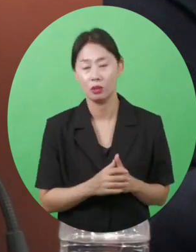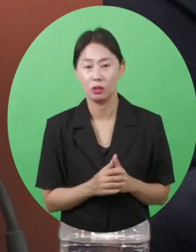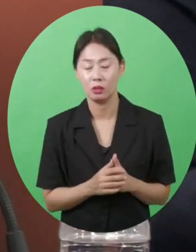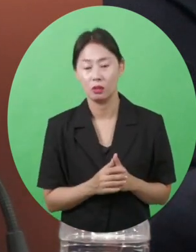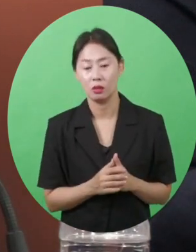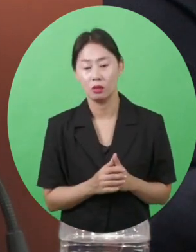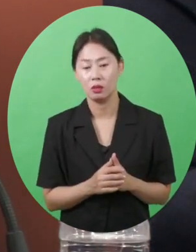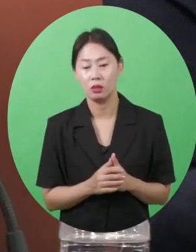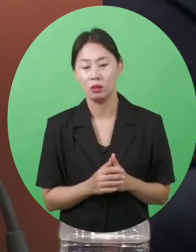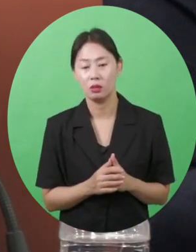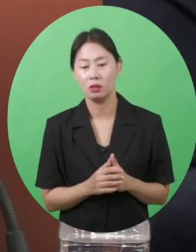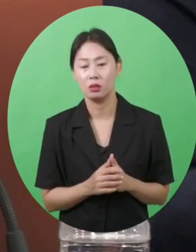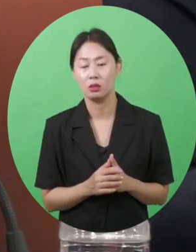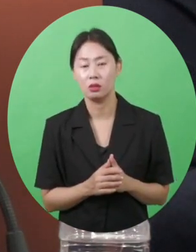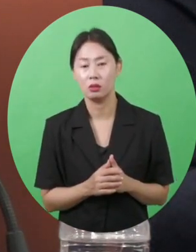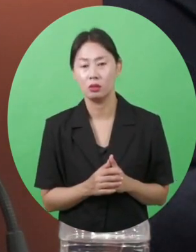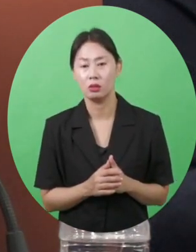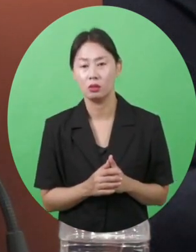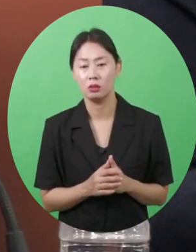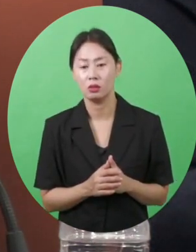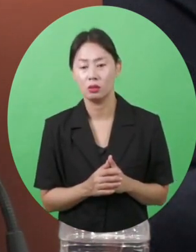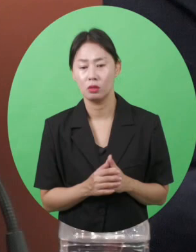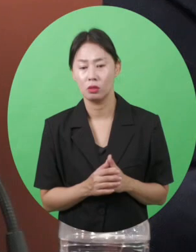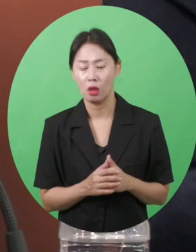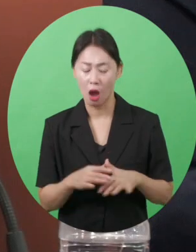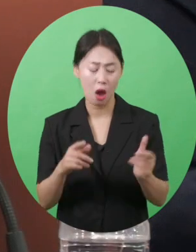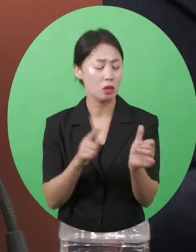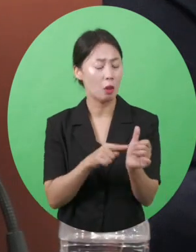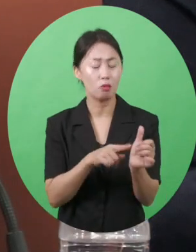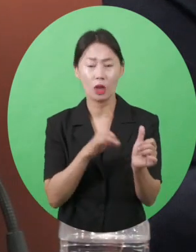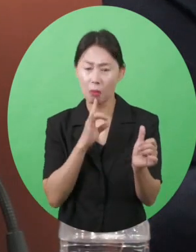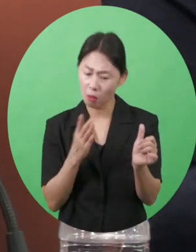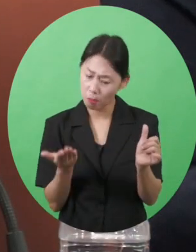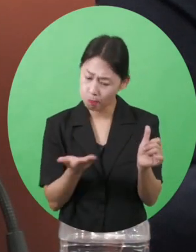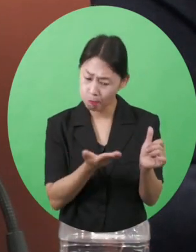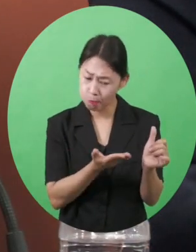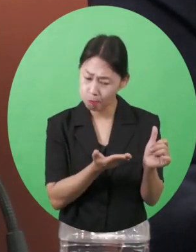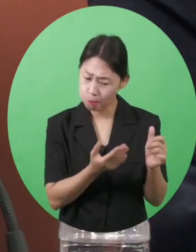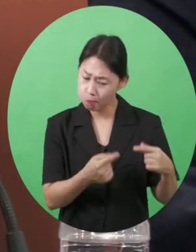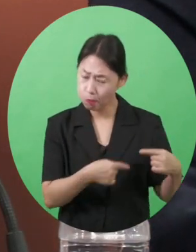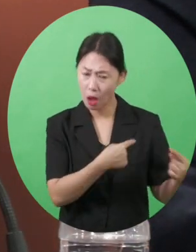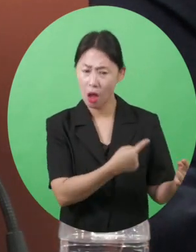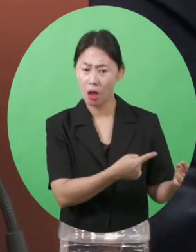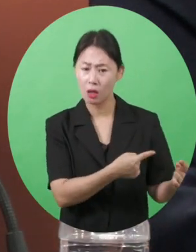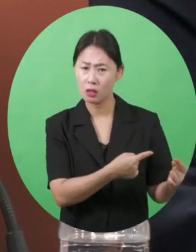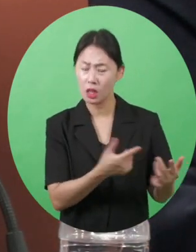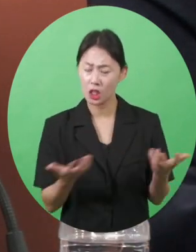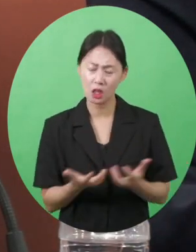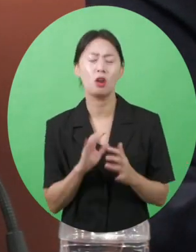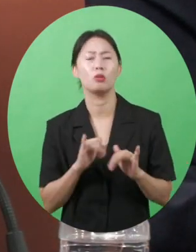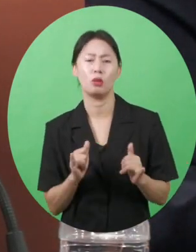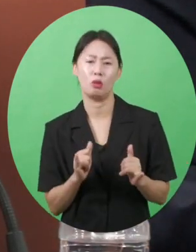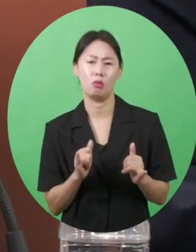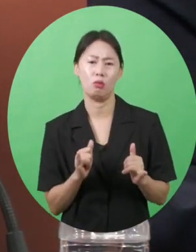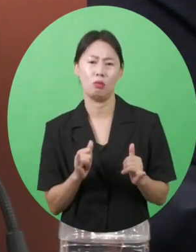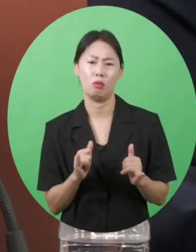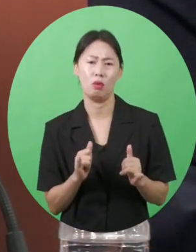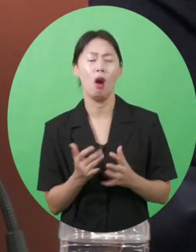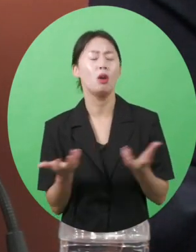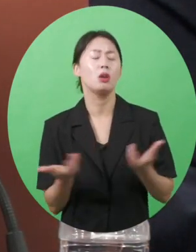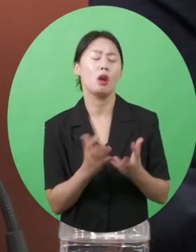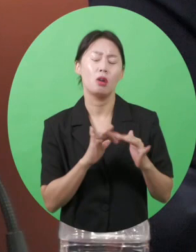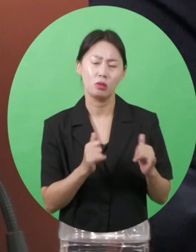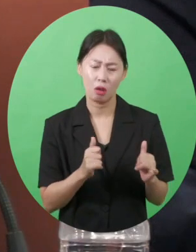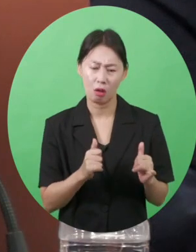그래서 이게 남성 분들만 받을 수 있는 것도 이제 종사자들의 인력